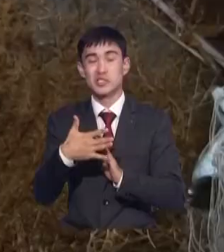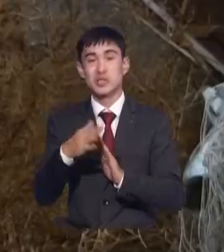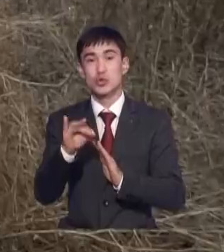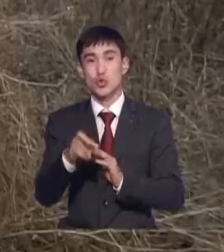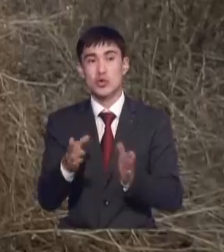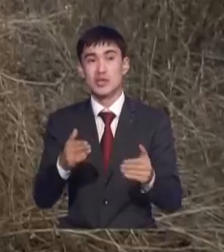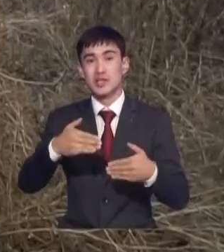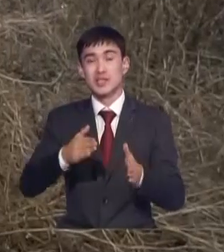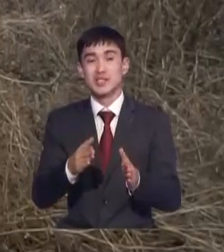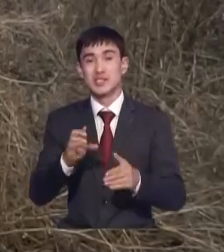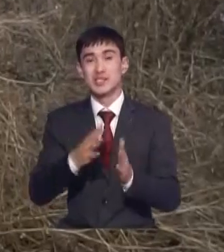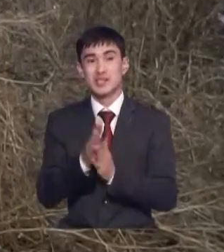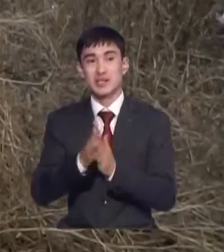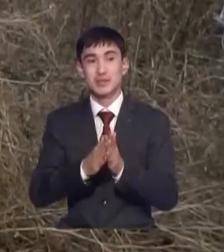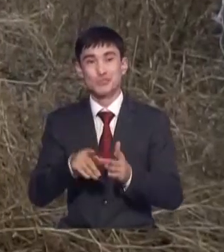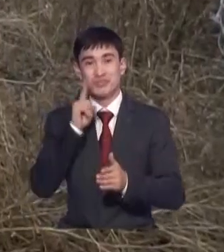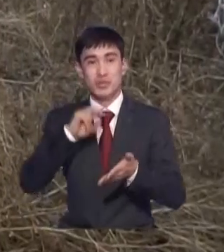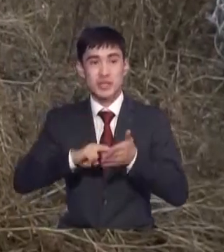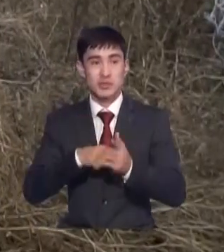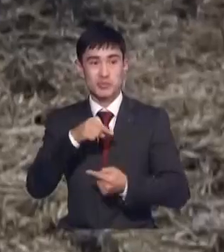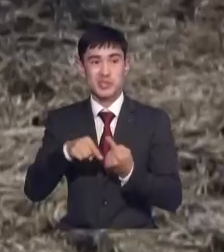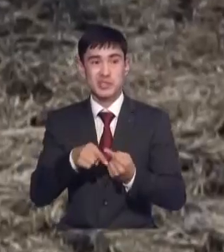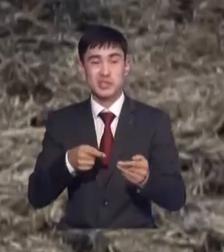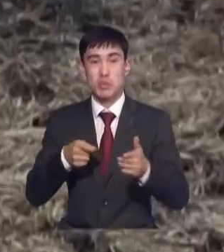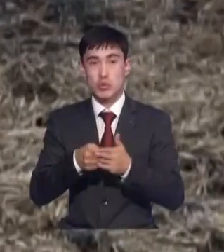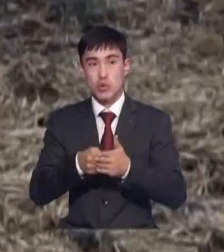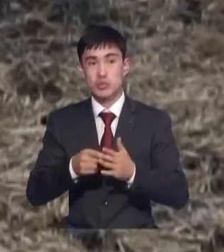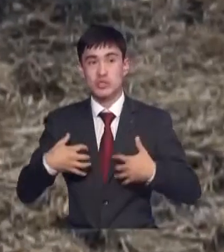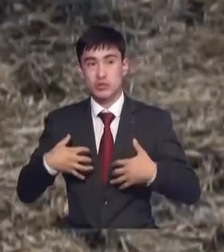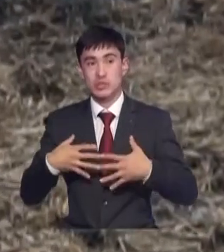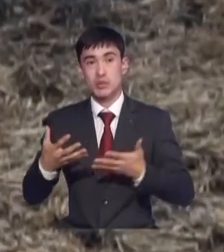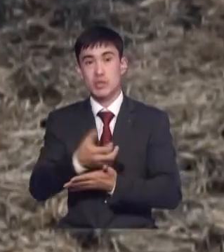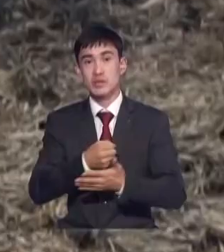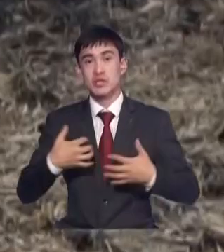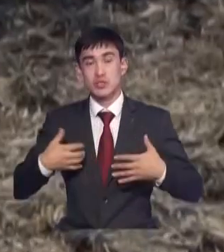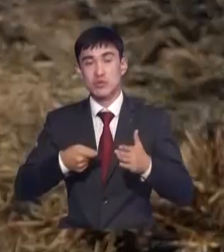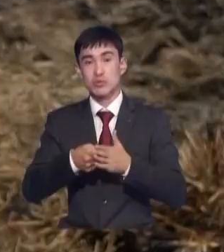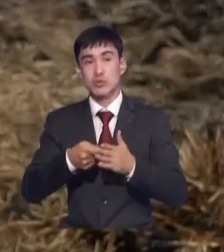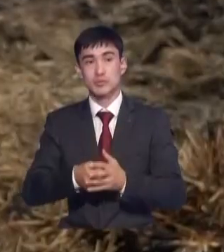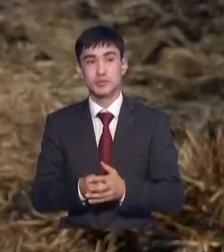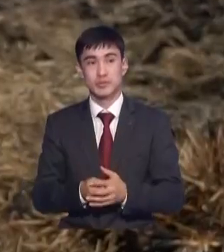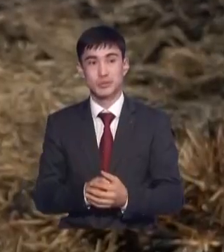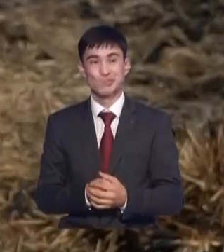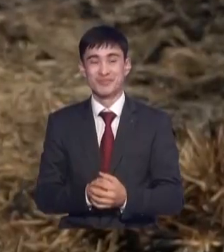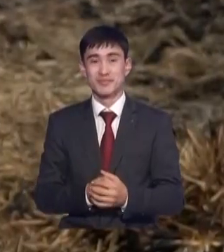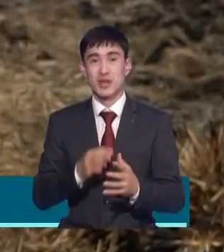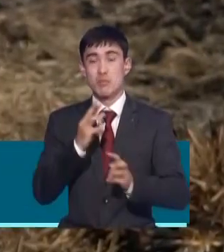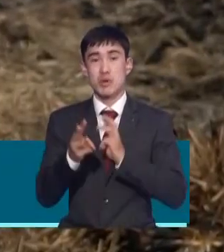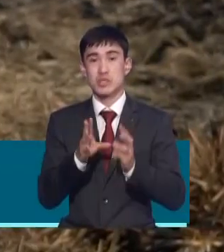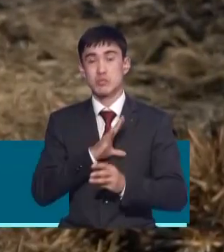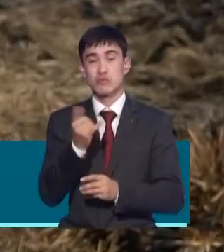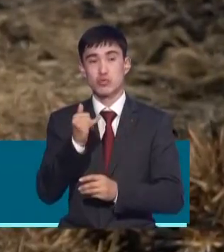тюков сена. Молодой человек планировал заняться бизнесом под корм скота и собирал корм для животных. Второй пожар вот в эту субботу